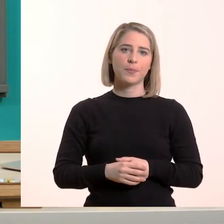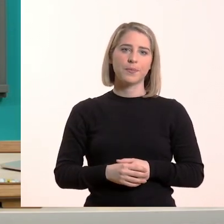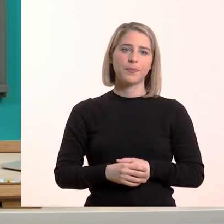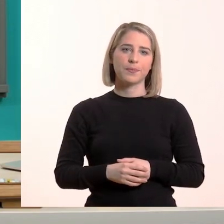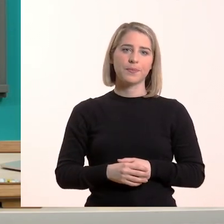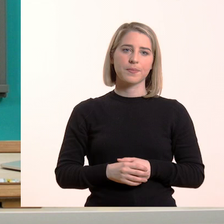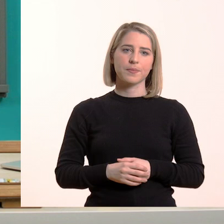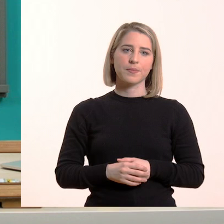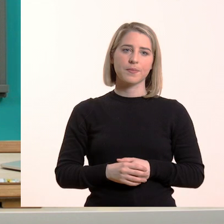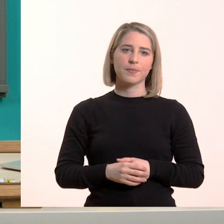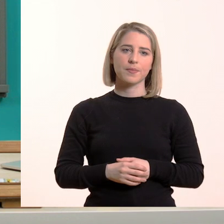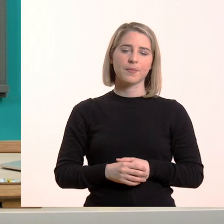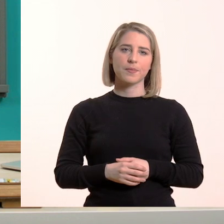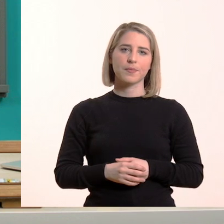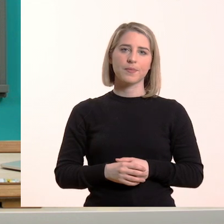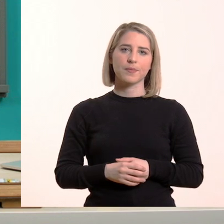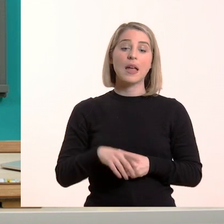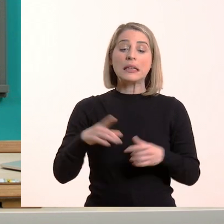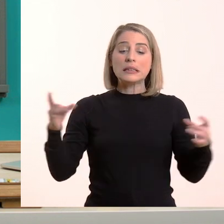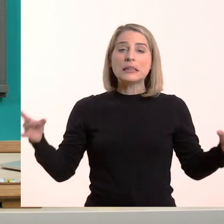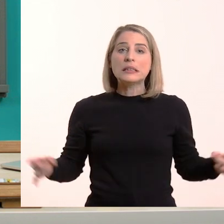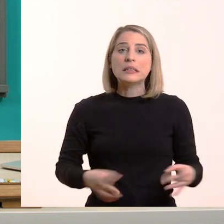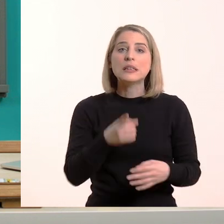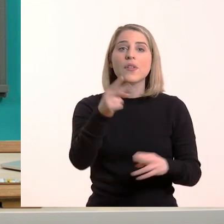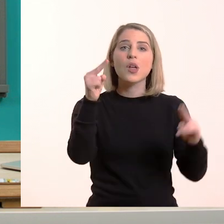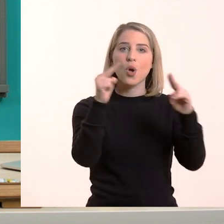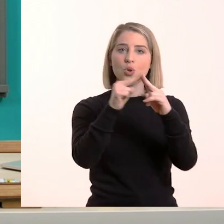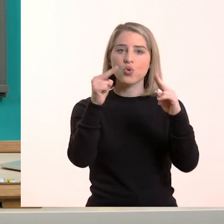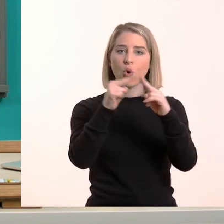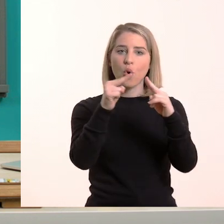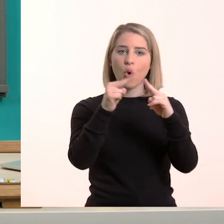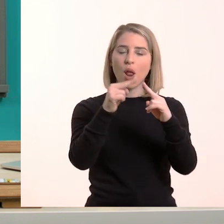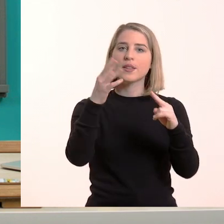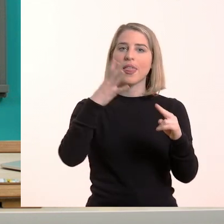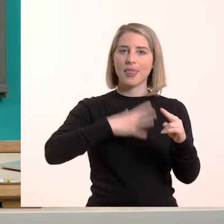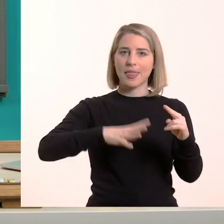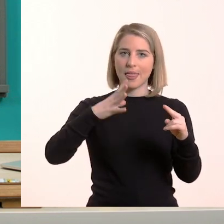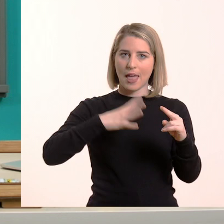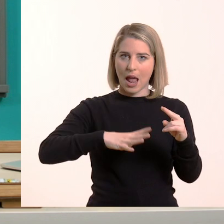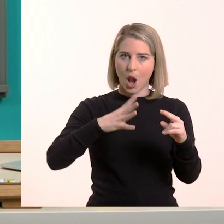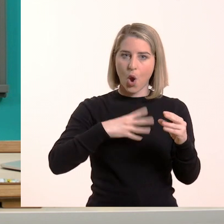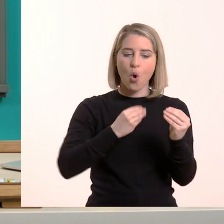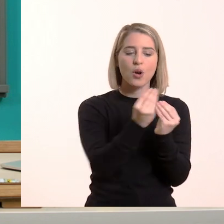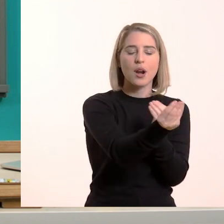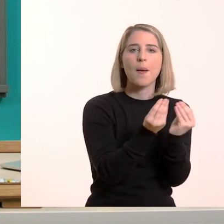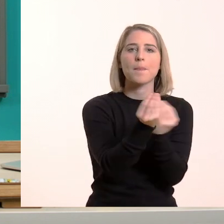Τώρα, αν αυτές οι σοκολάτες τις μοιράσουμε Σε 100